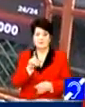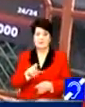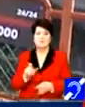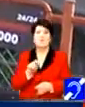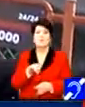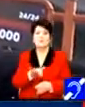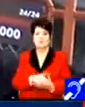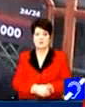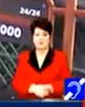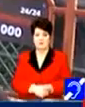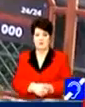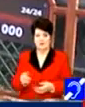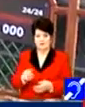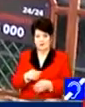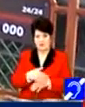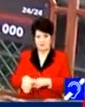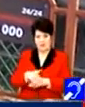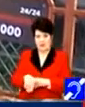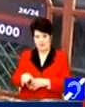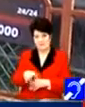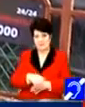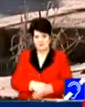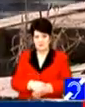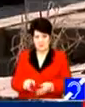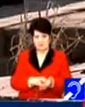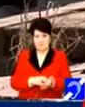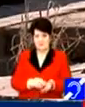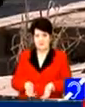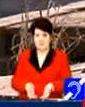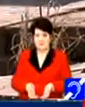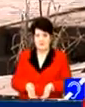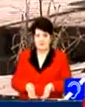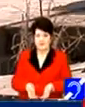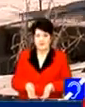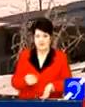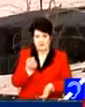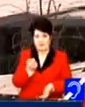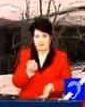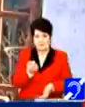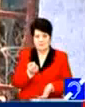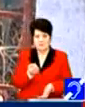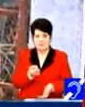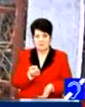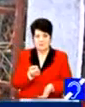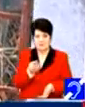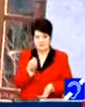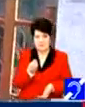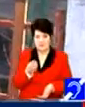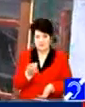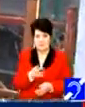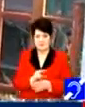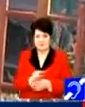cum circulați pe aici? Pișe pe margine. Dar și trebuie să mă tem? Trebuie să nimnușcă o leagă de bani ca să faci remontul